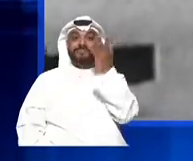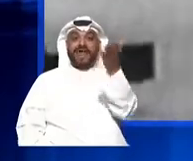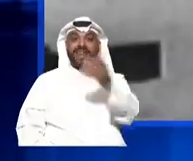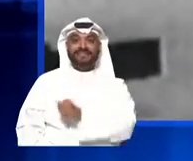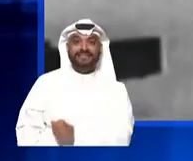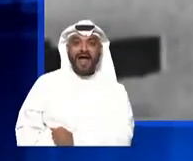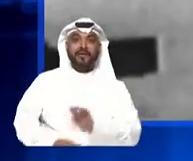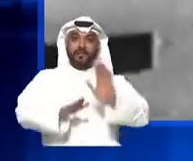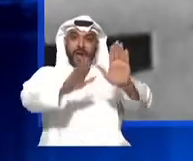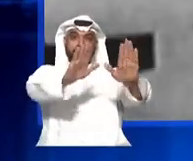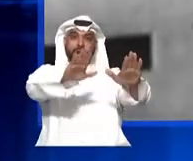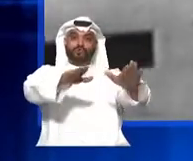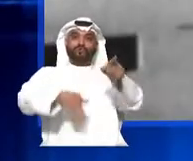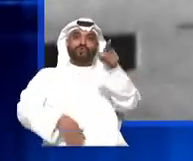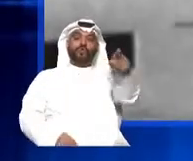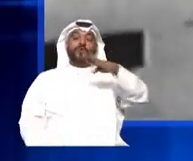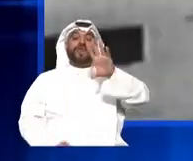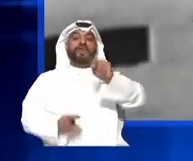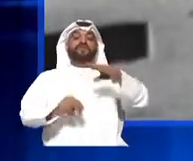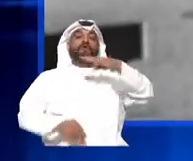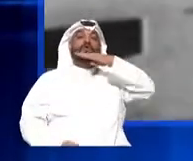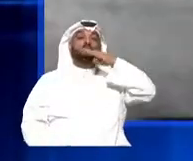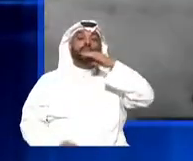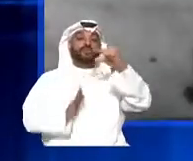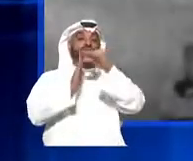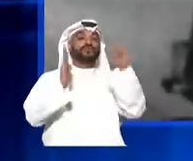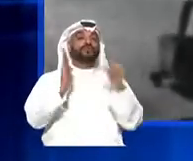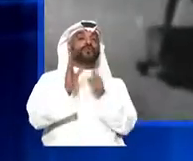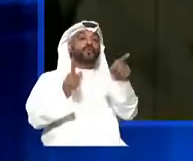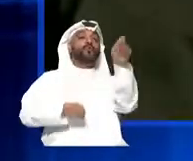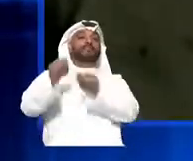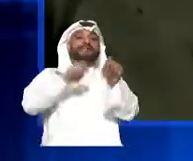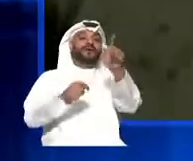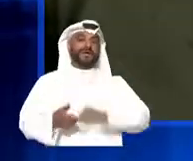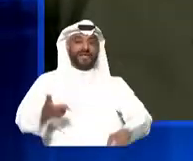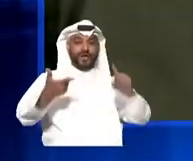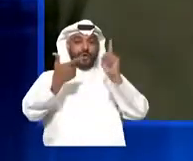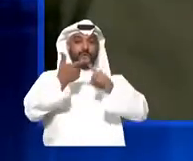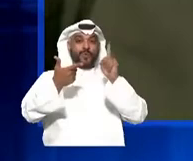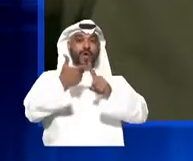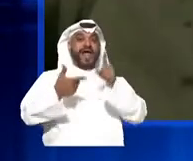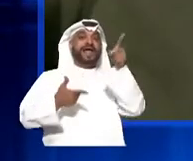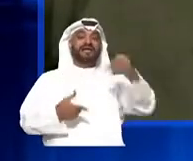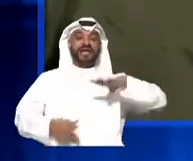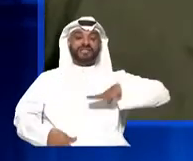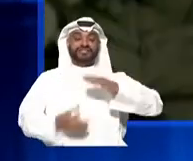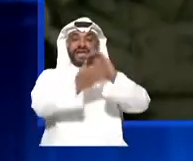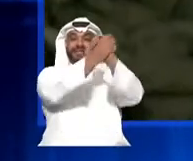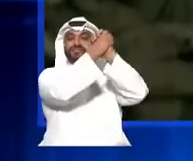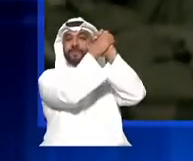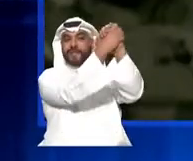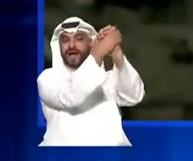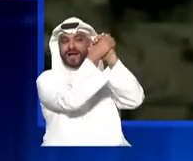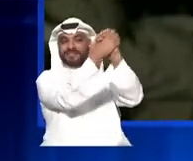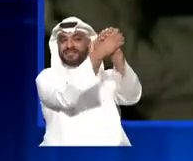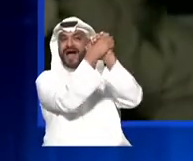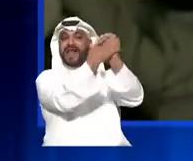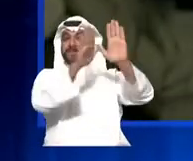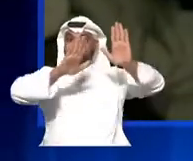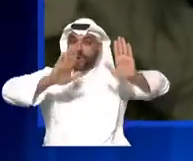اللي كان هو أبو الدستور الحقيقة، وأيضا الشيخ صباح السالم، هذا الرجل أيضا الطيب